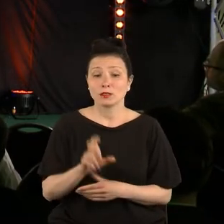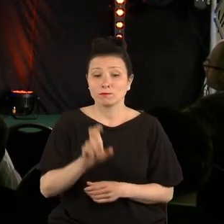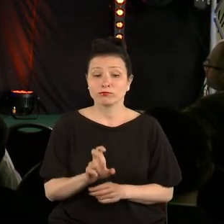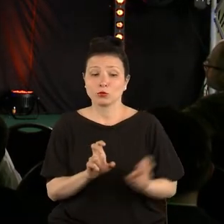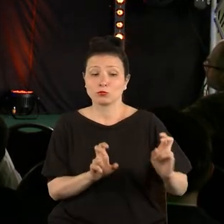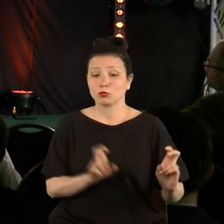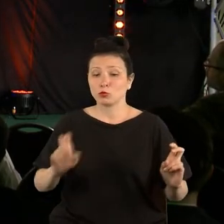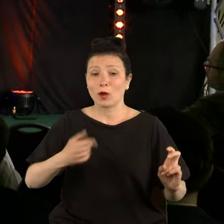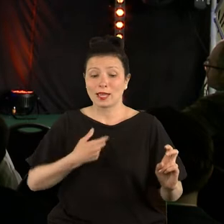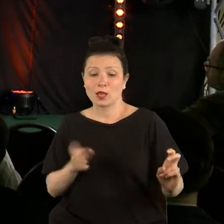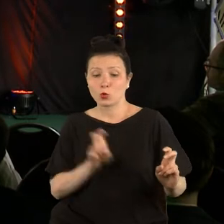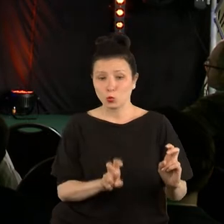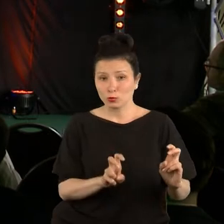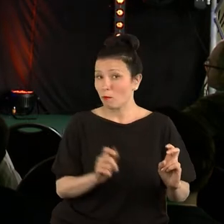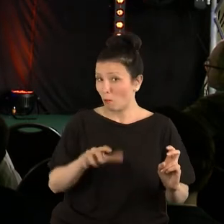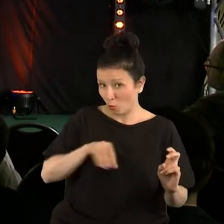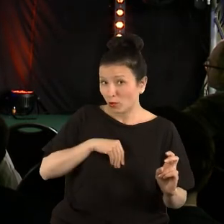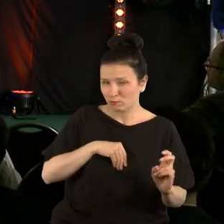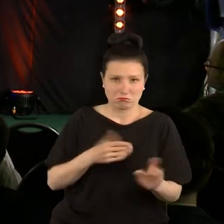Jeśli mogę.